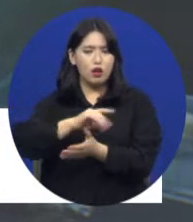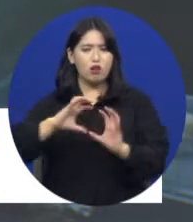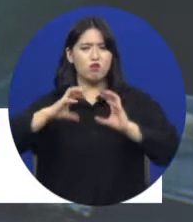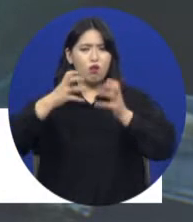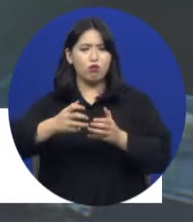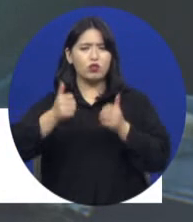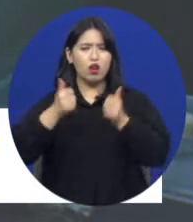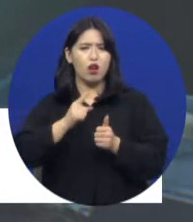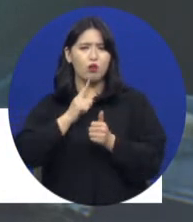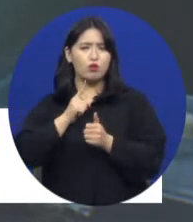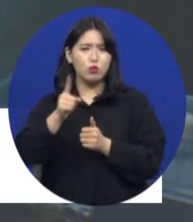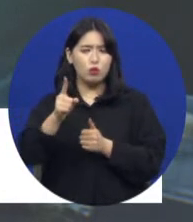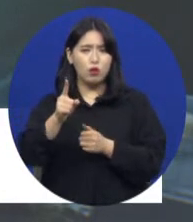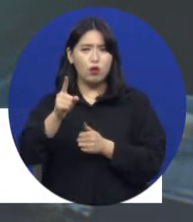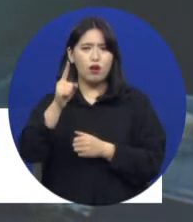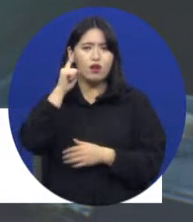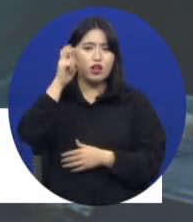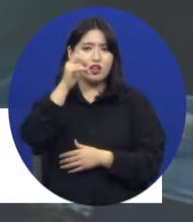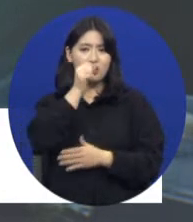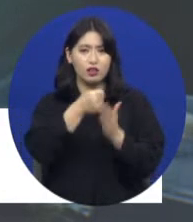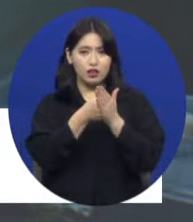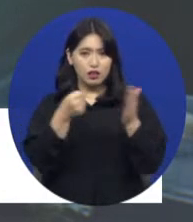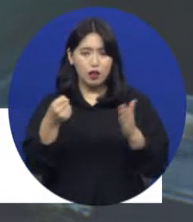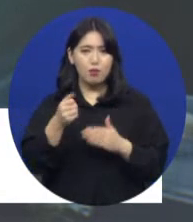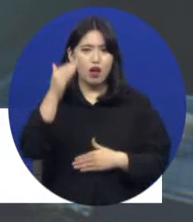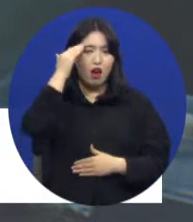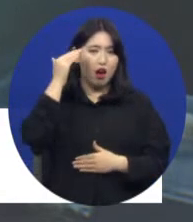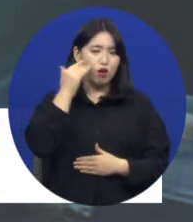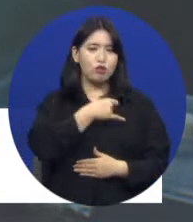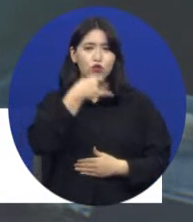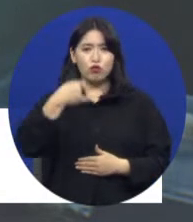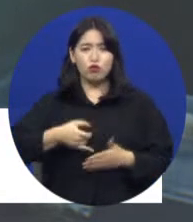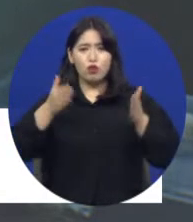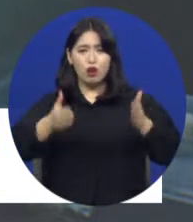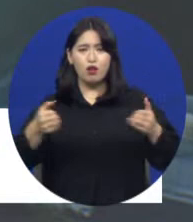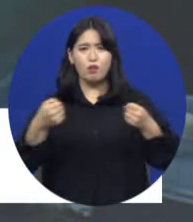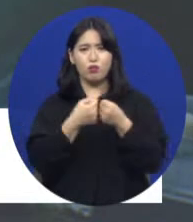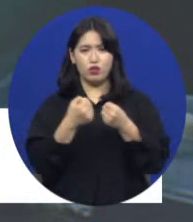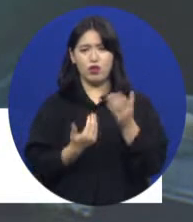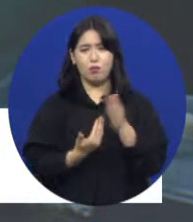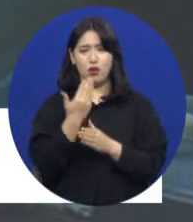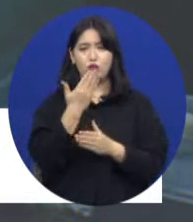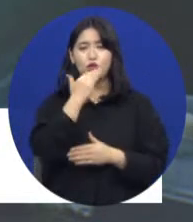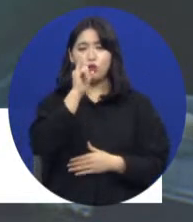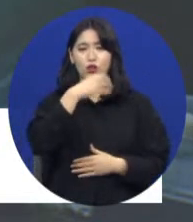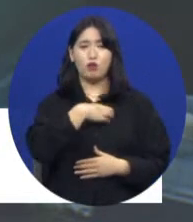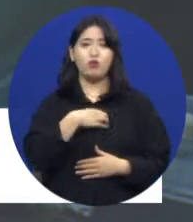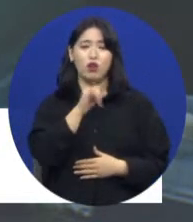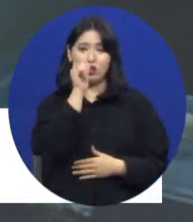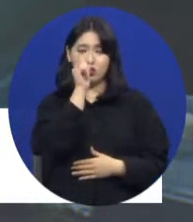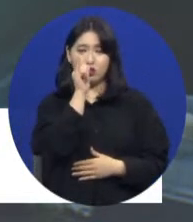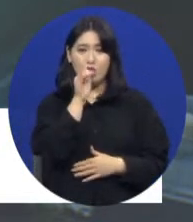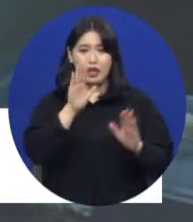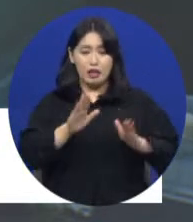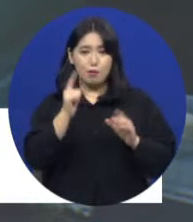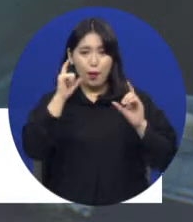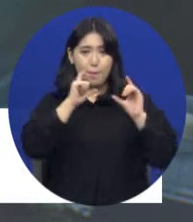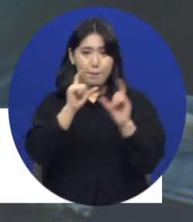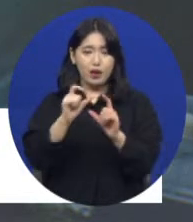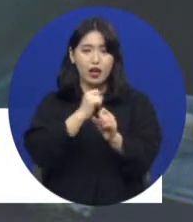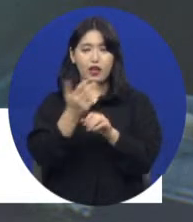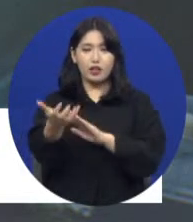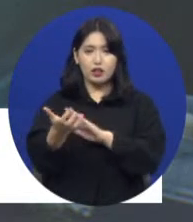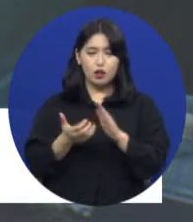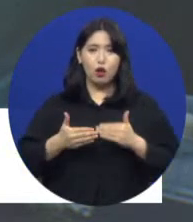국제소송 가능성도 시사해 한중 간 분쟁으로 번질 우려도 제기되고 있습니다. 이번 판결이